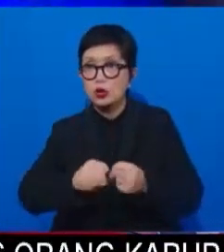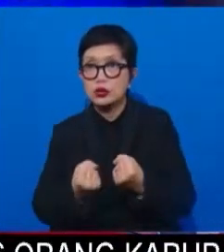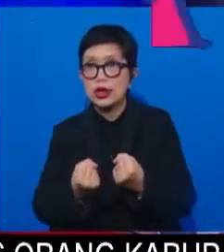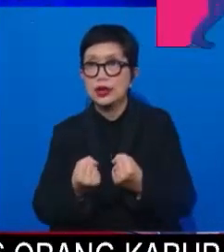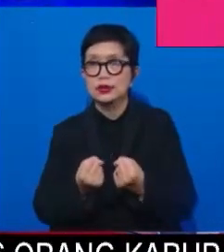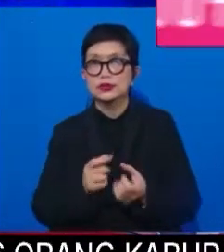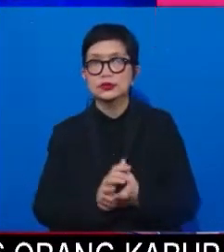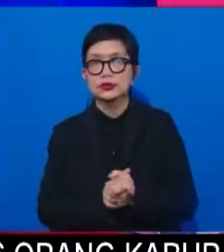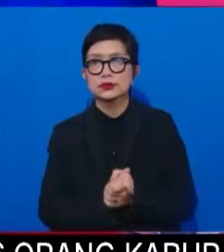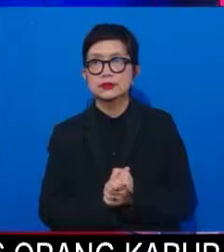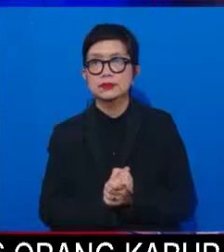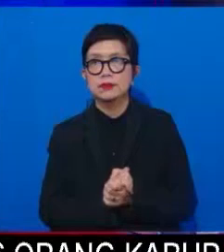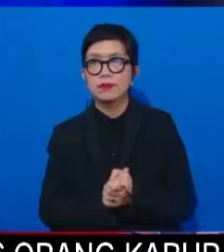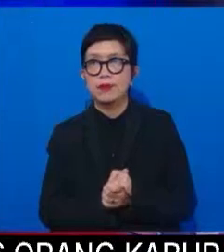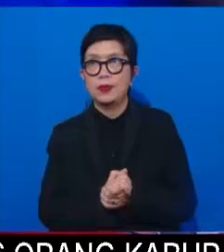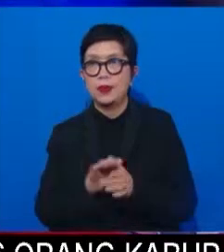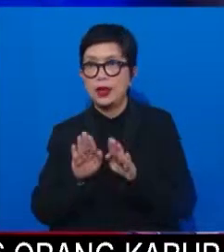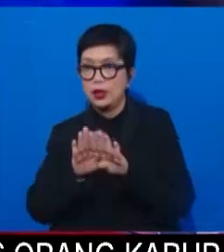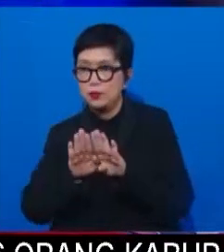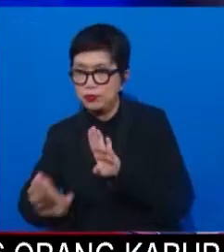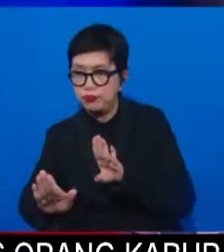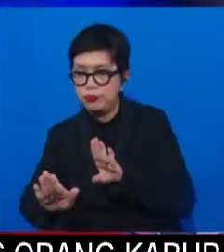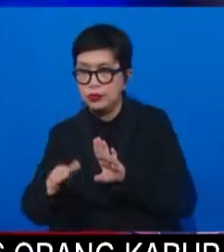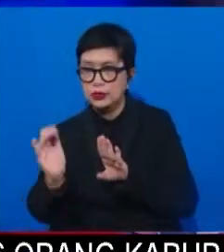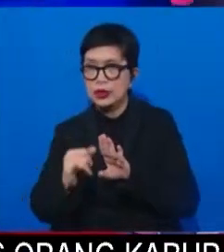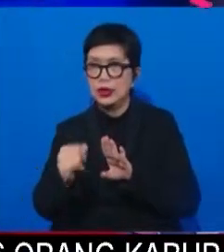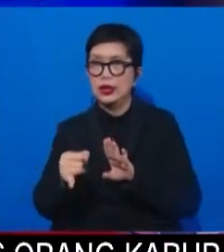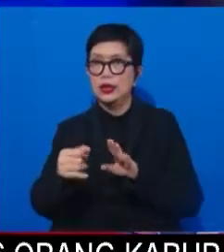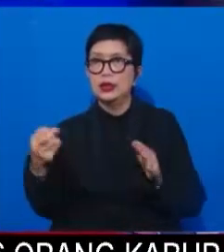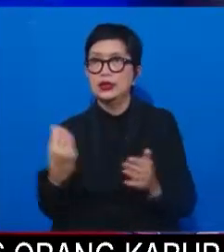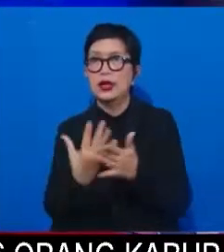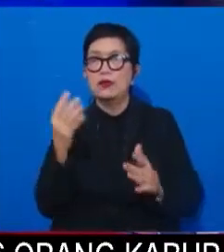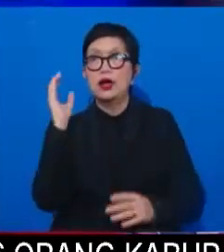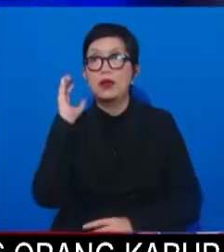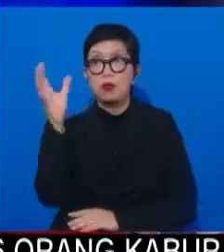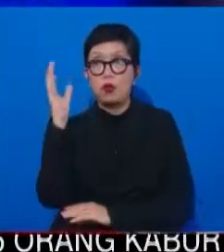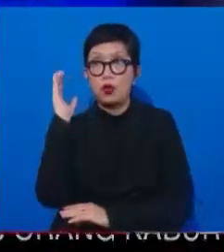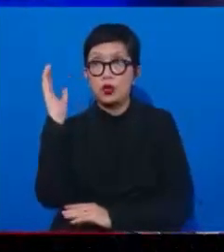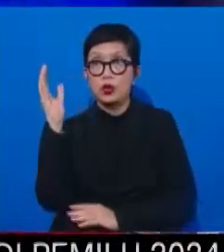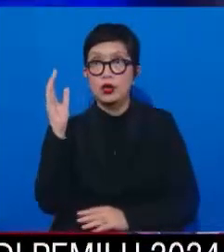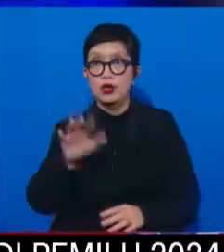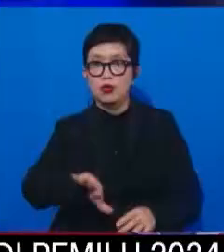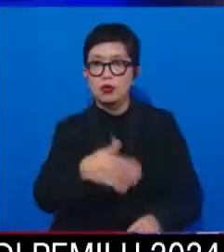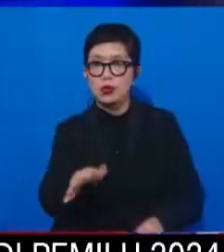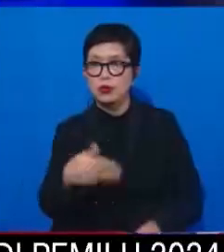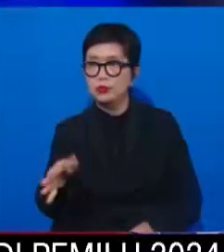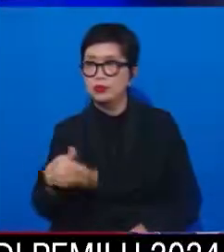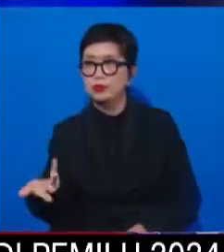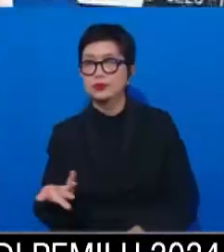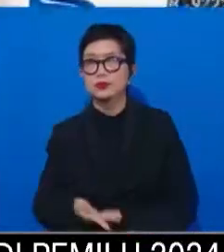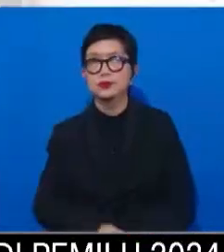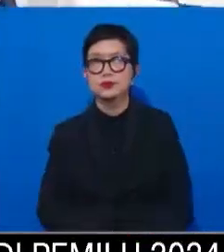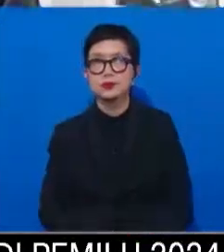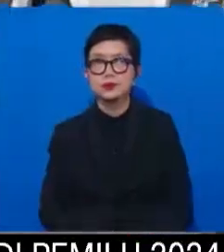Pusat. Sementara itu akibat salah injak pedal gas, mobil box menabrak pohon hingga terguling di Tangerang Selatan, Banten.